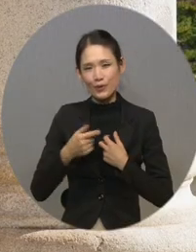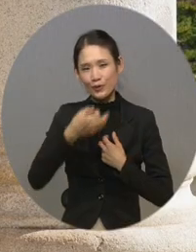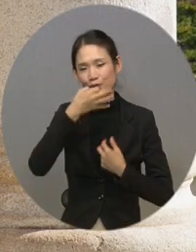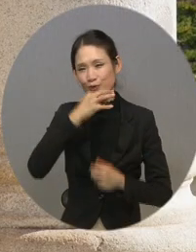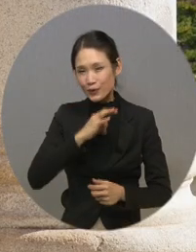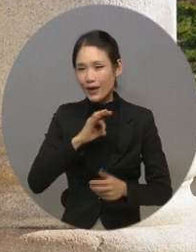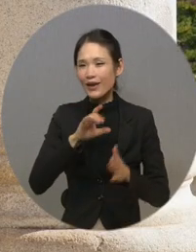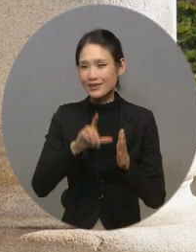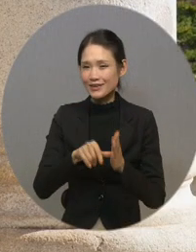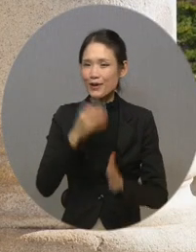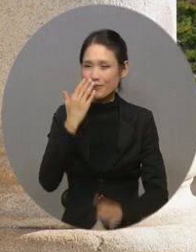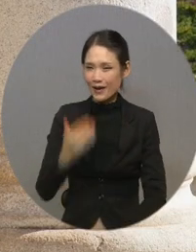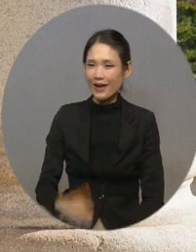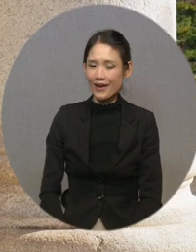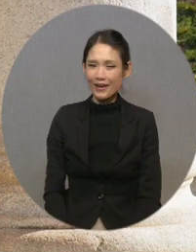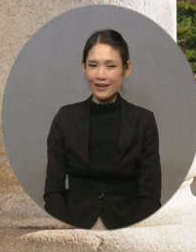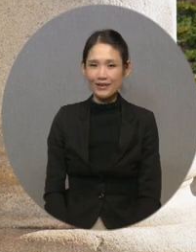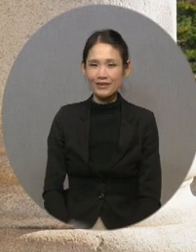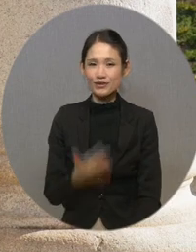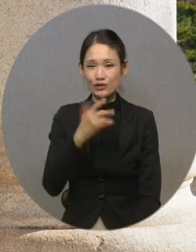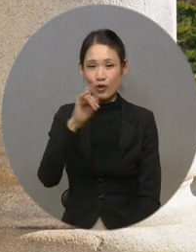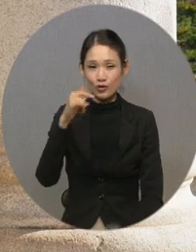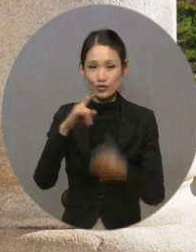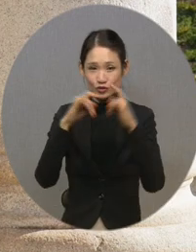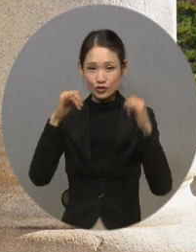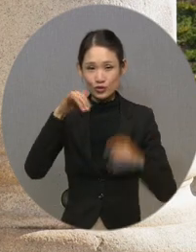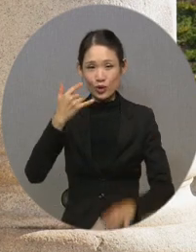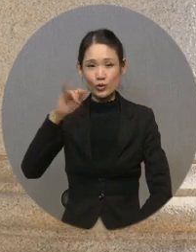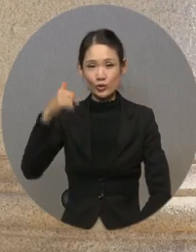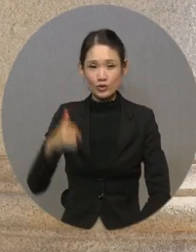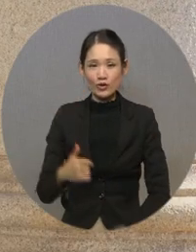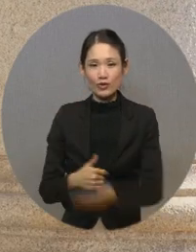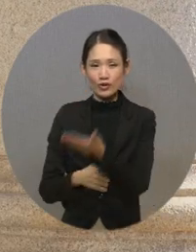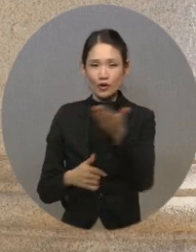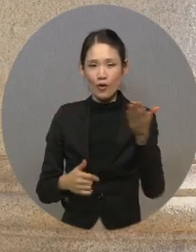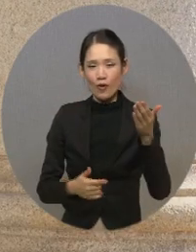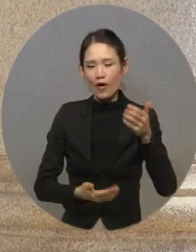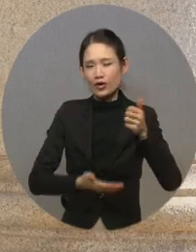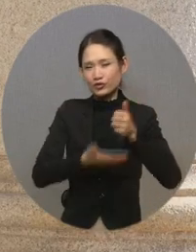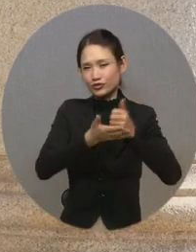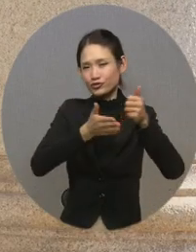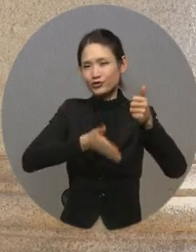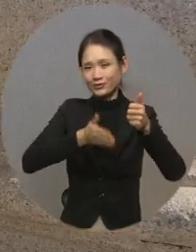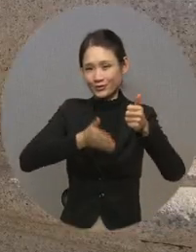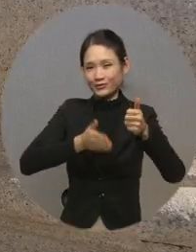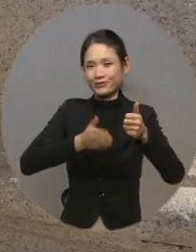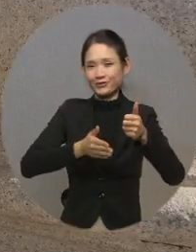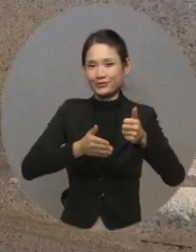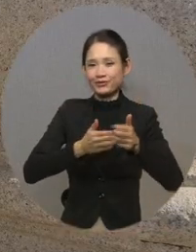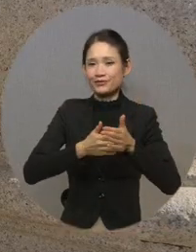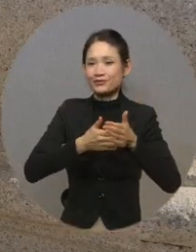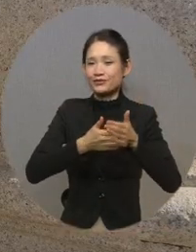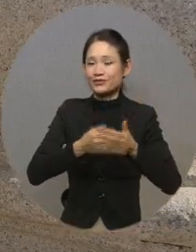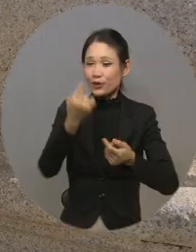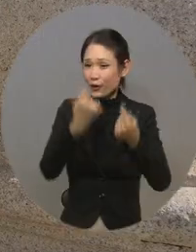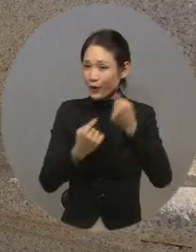유익한 시간이었어요. 덕수궁 석조전 아주 여러분들에게 권하고 싶습니다.